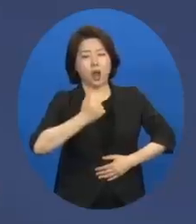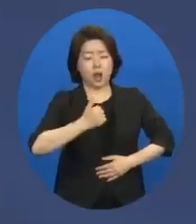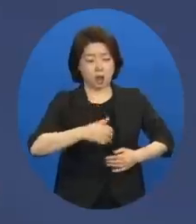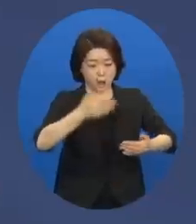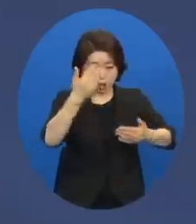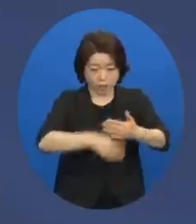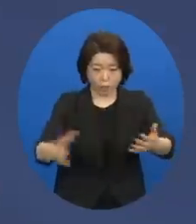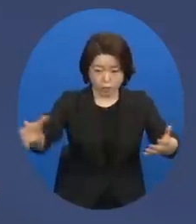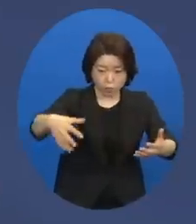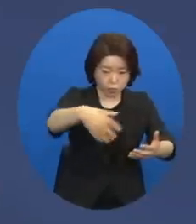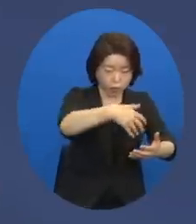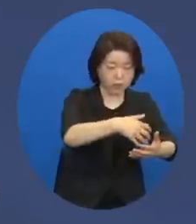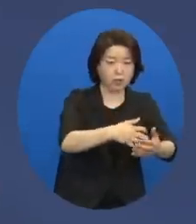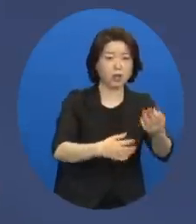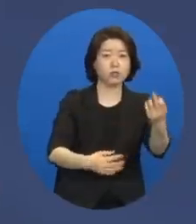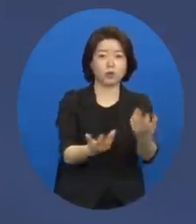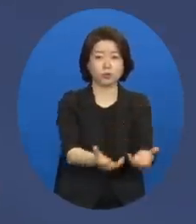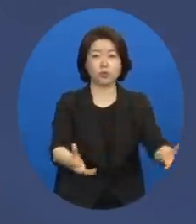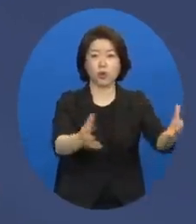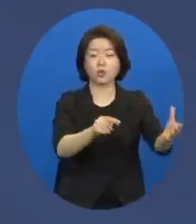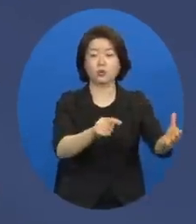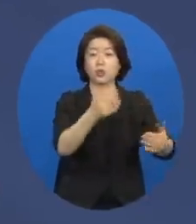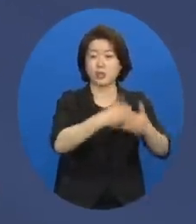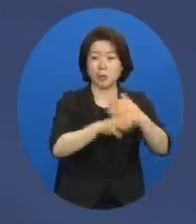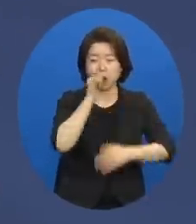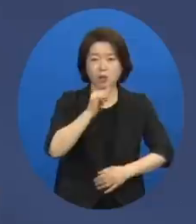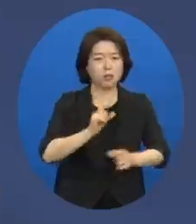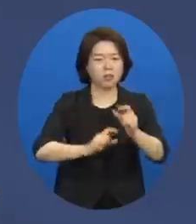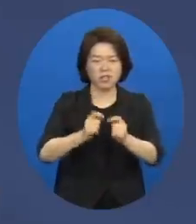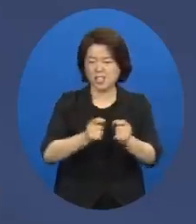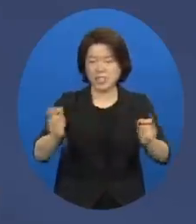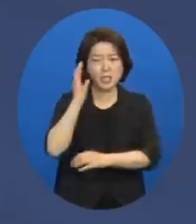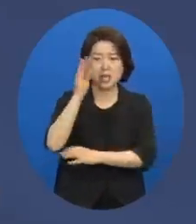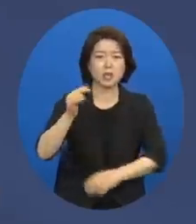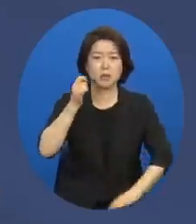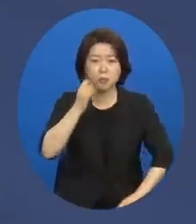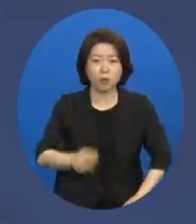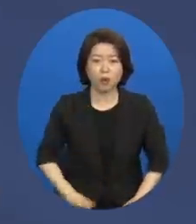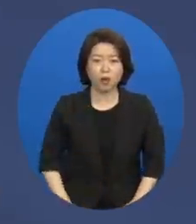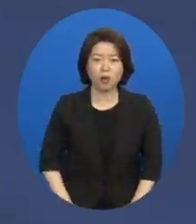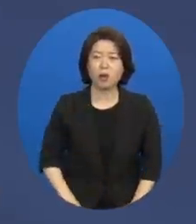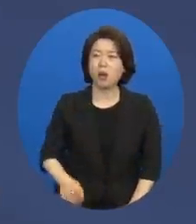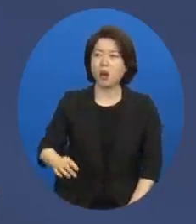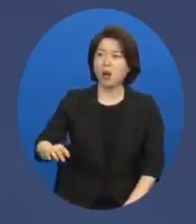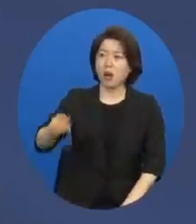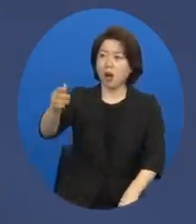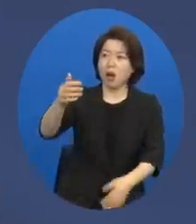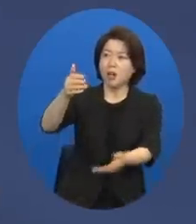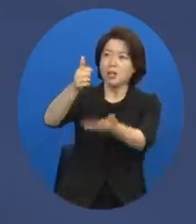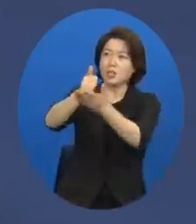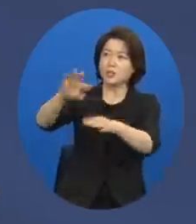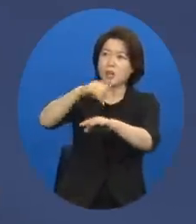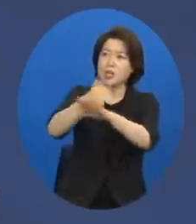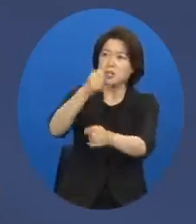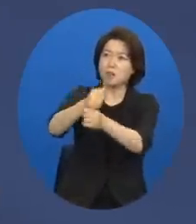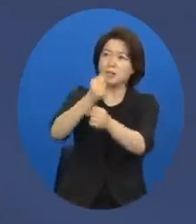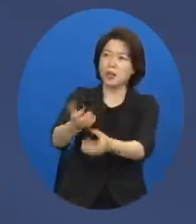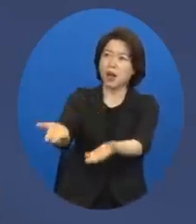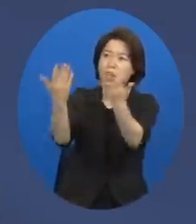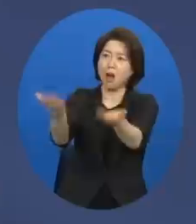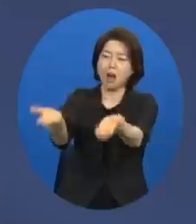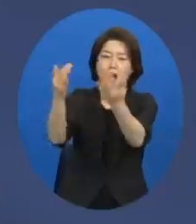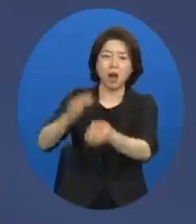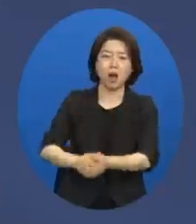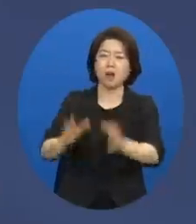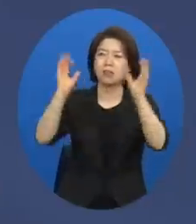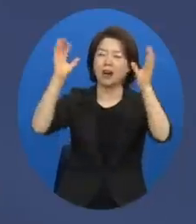거두니까 12광줄이었어요. 더 길게 말할 게 없었습니다. 이스라엘 임금 삼자! 어차피 식민지 로마의